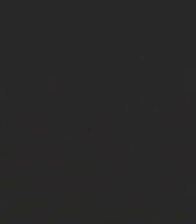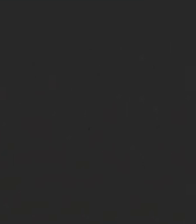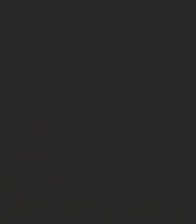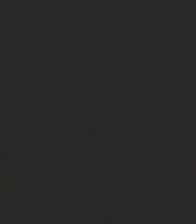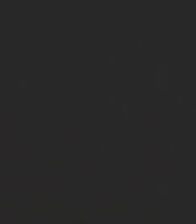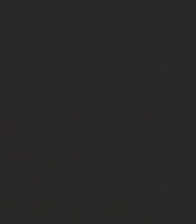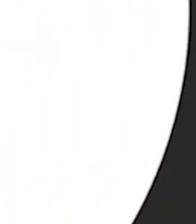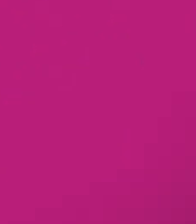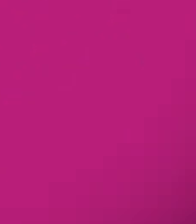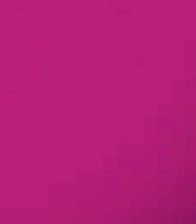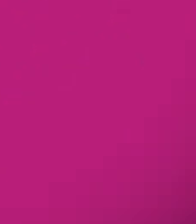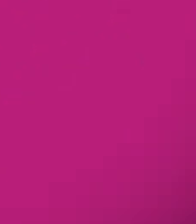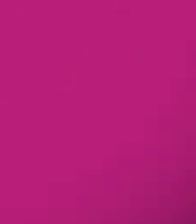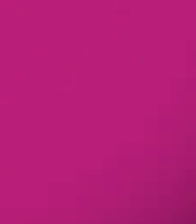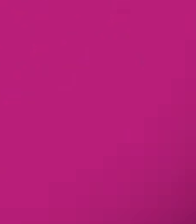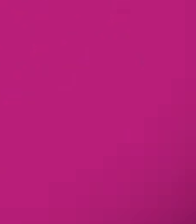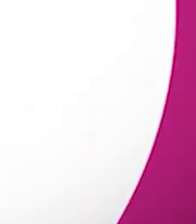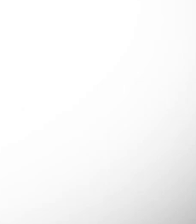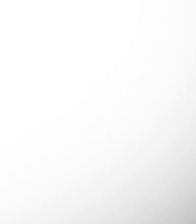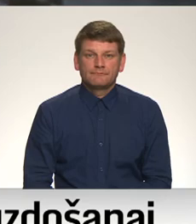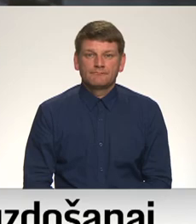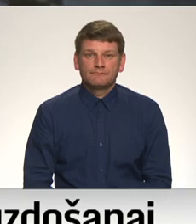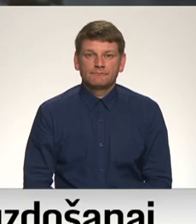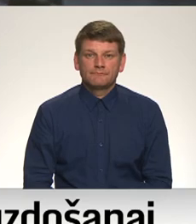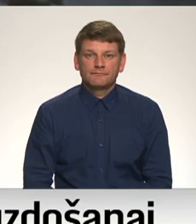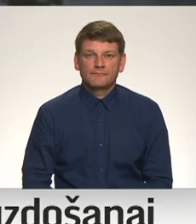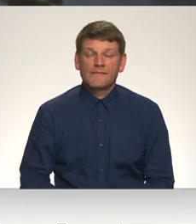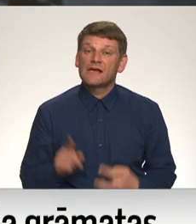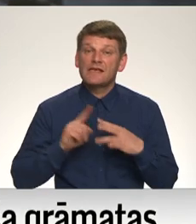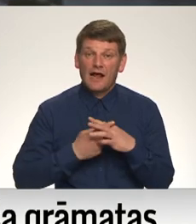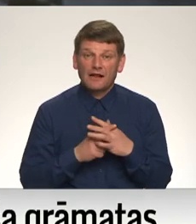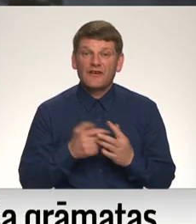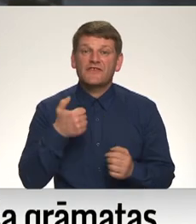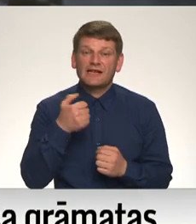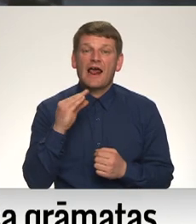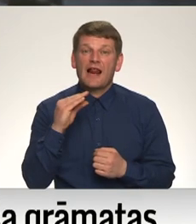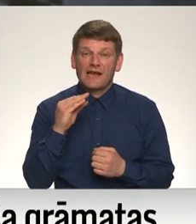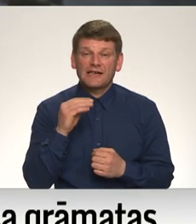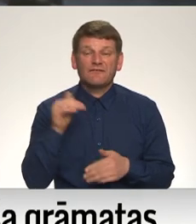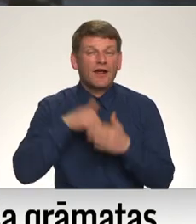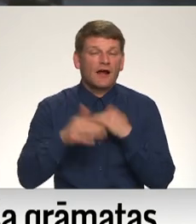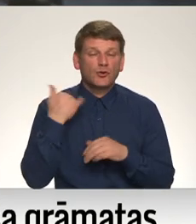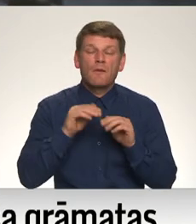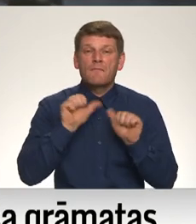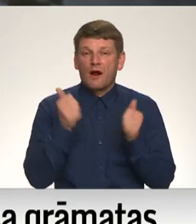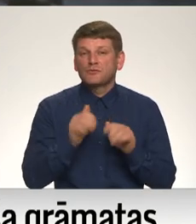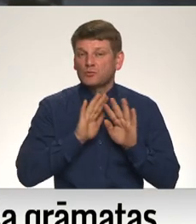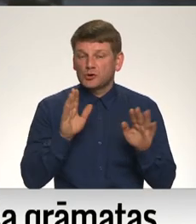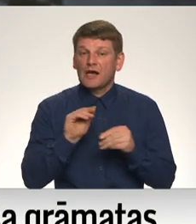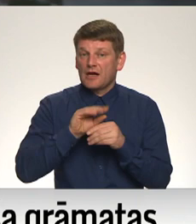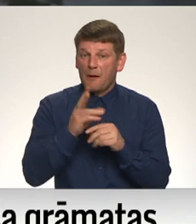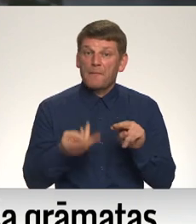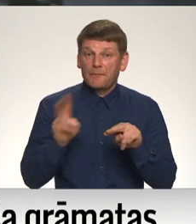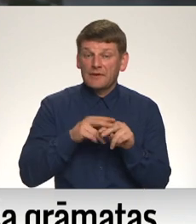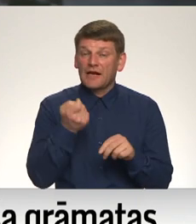Re, viss ēters ir te! Jelgavas Ģedāra Telijas vēstures un mākslas muzeja krājums papildinājusi